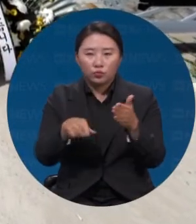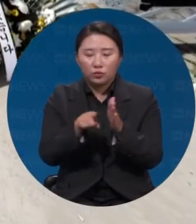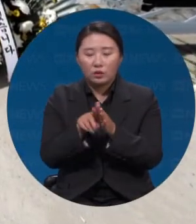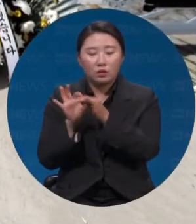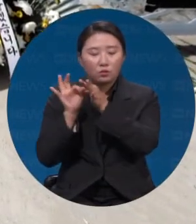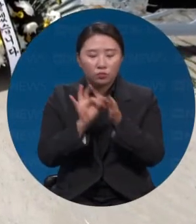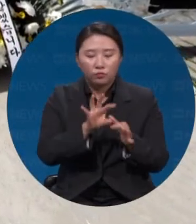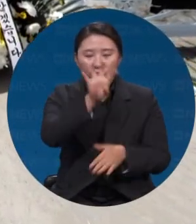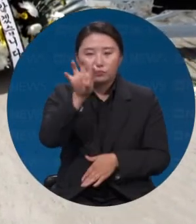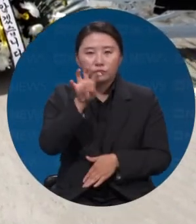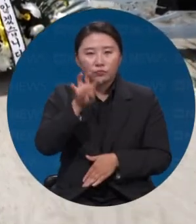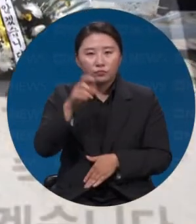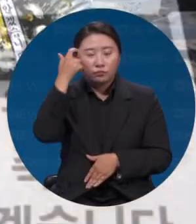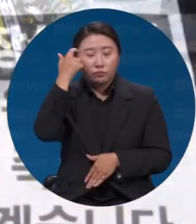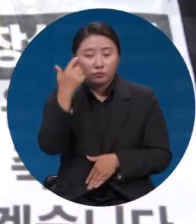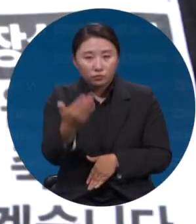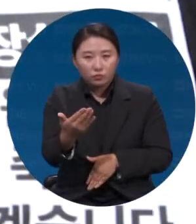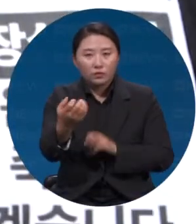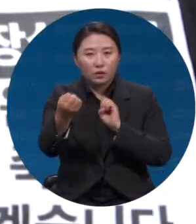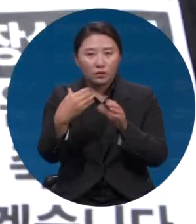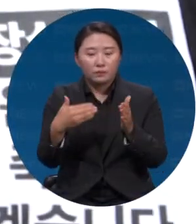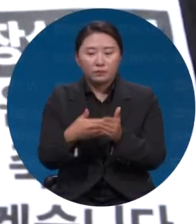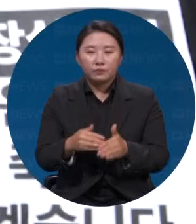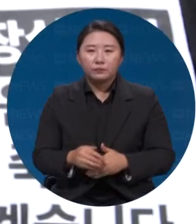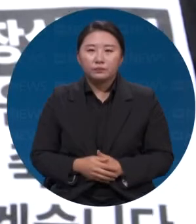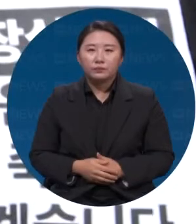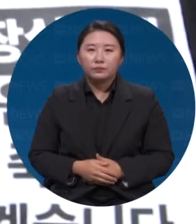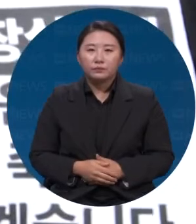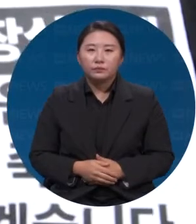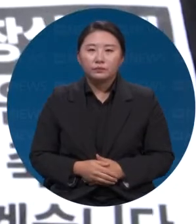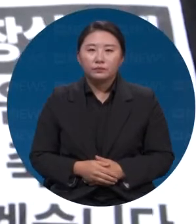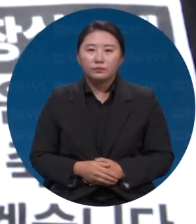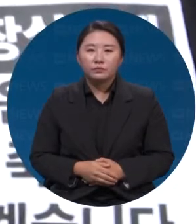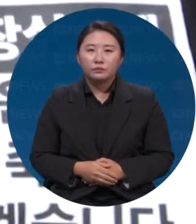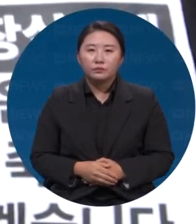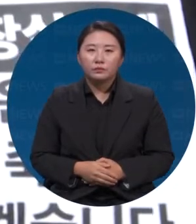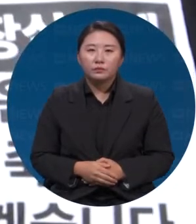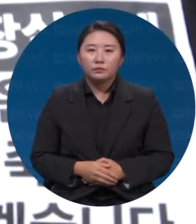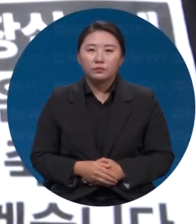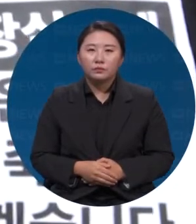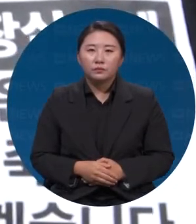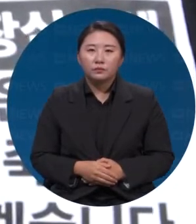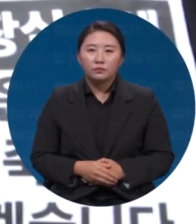지속돼 하냐는 무용론 까지 제기되고 있습니다 ebs 뉴스 사회 합니다